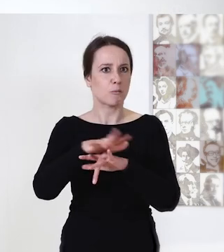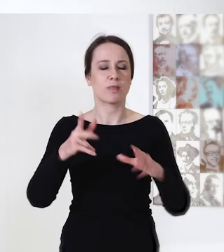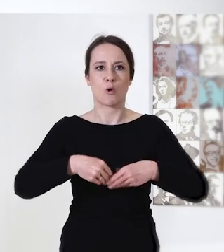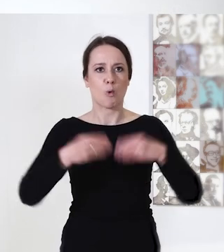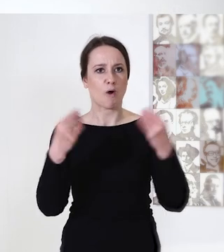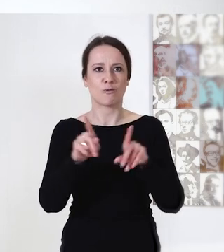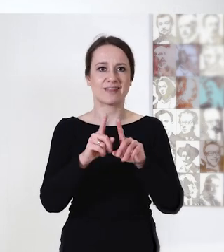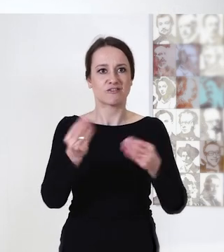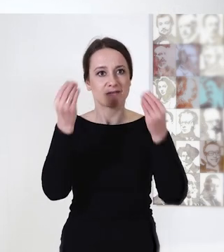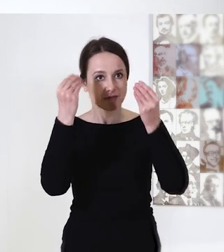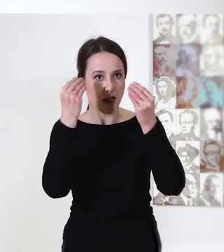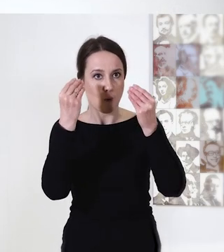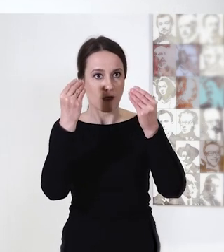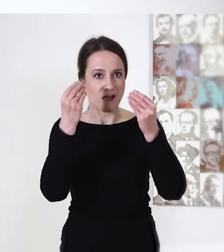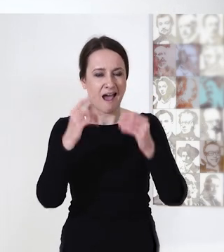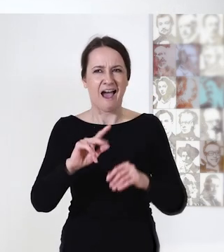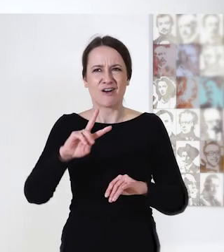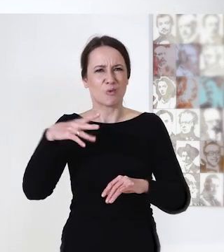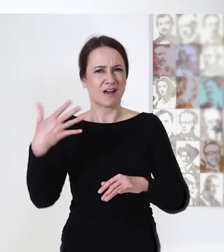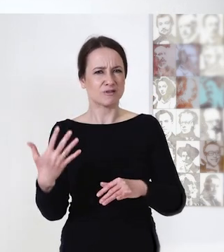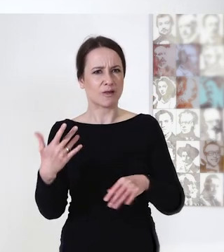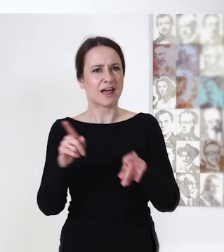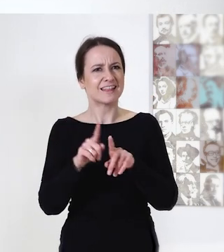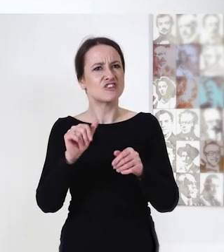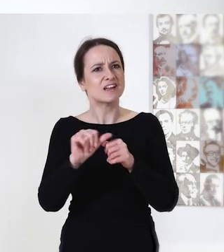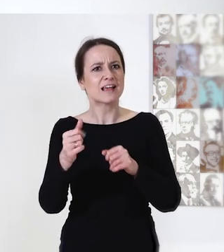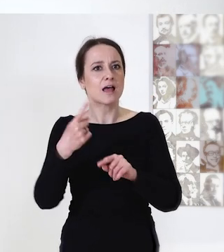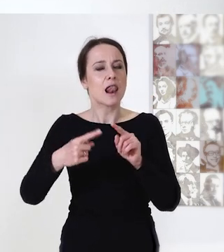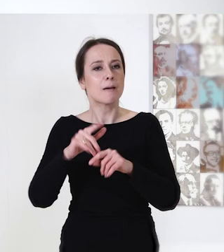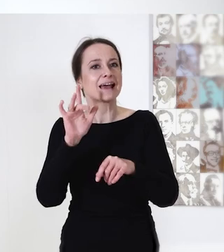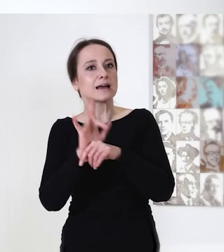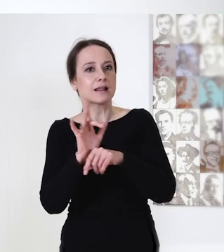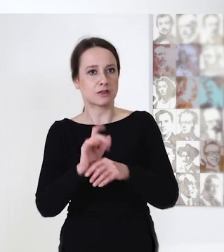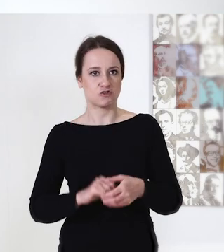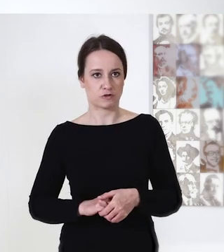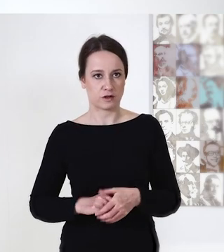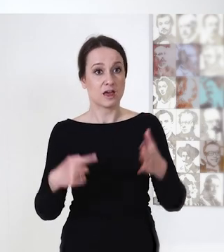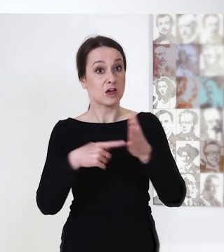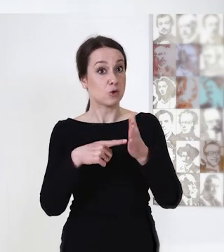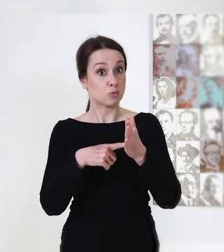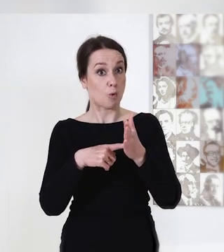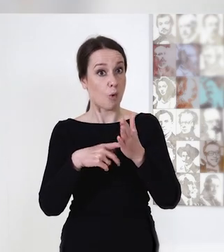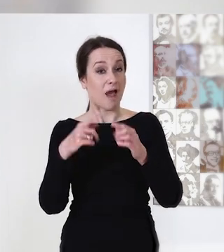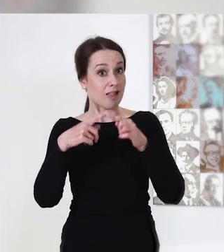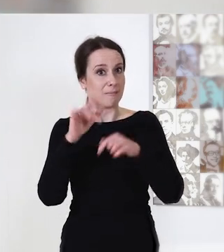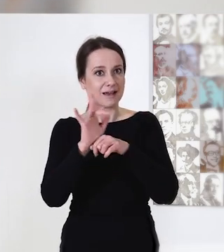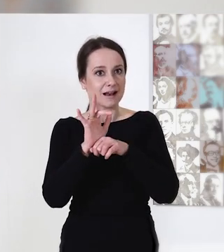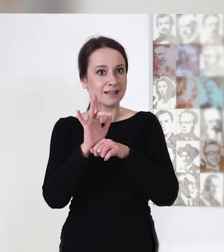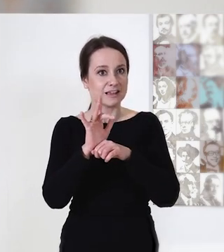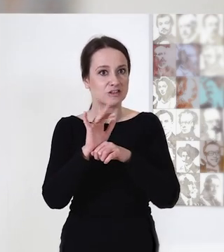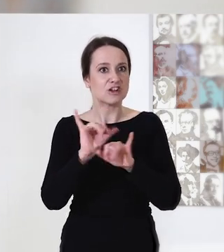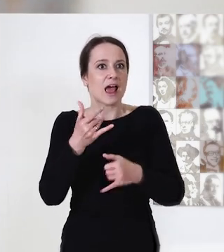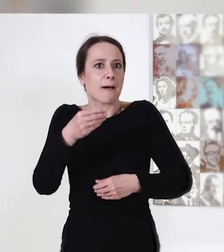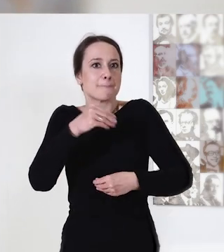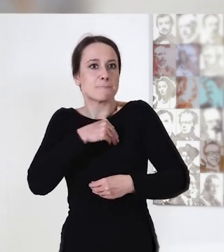a z drugiej strony jest ten element właśnie krytyczny niosący właśnie ten kontekst